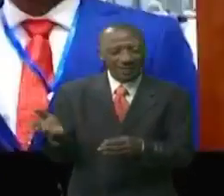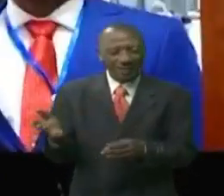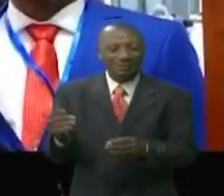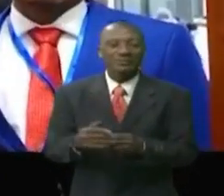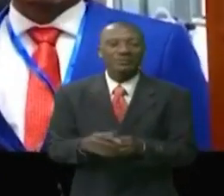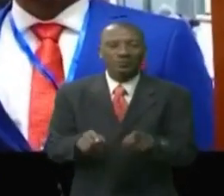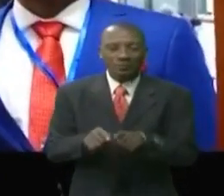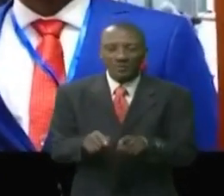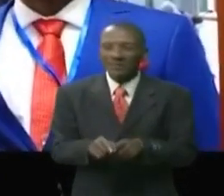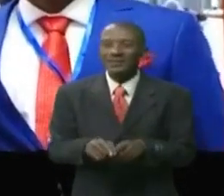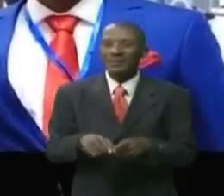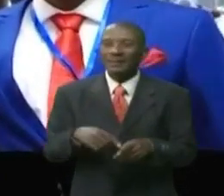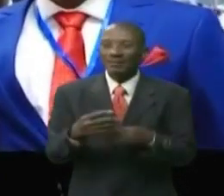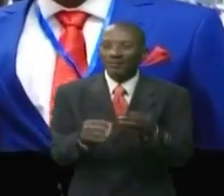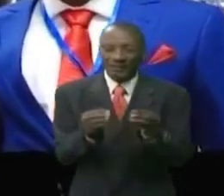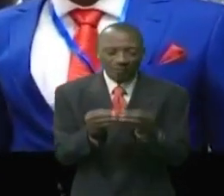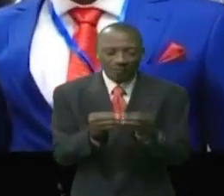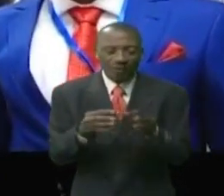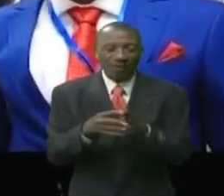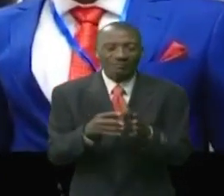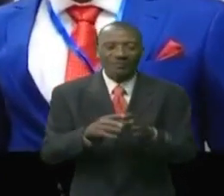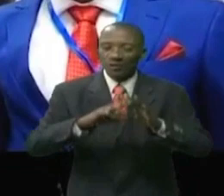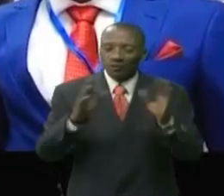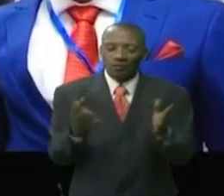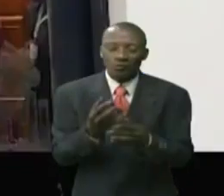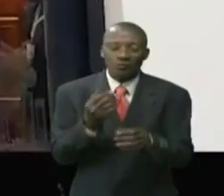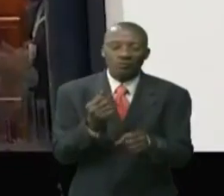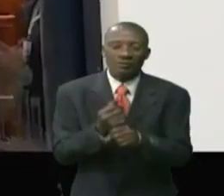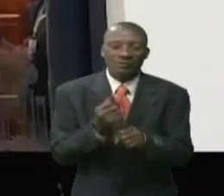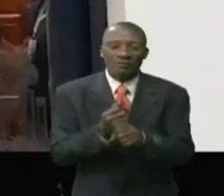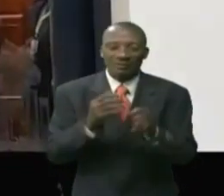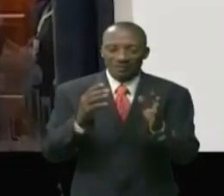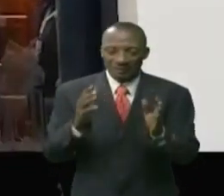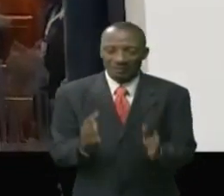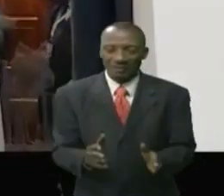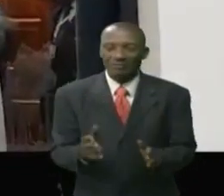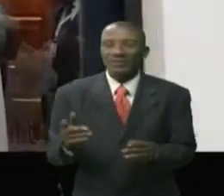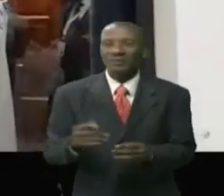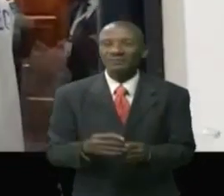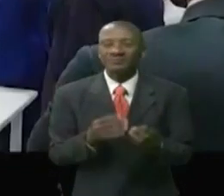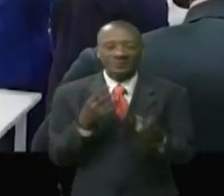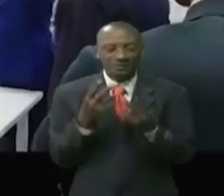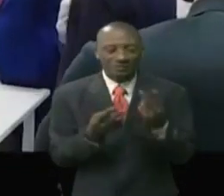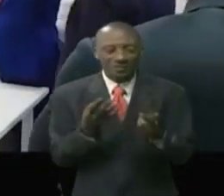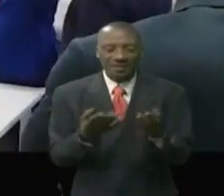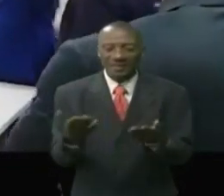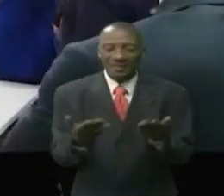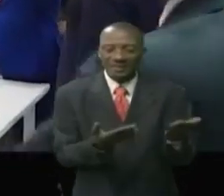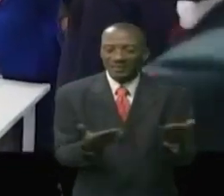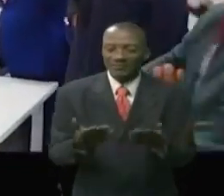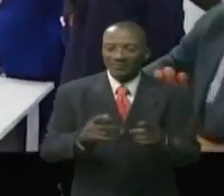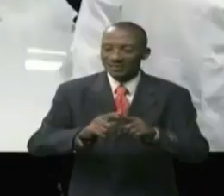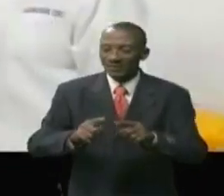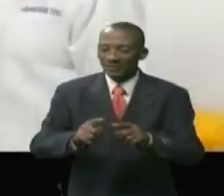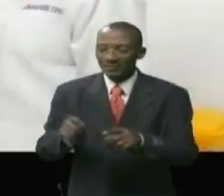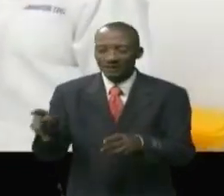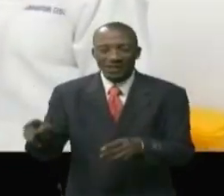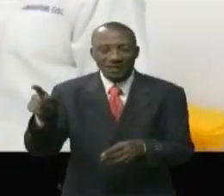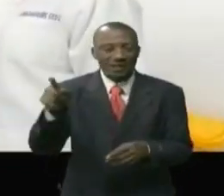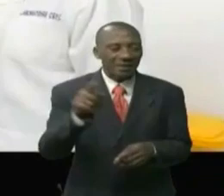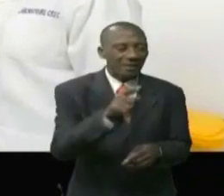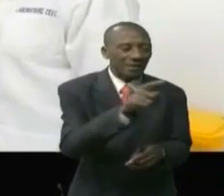Koui elle y était accompagné d'une forte délégation des différents services de son administration Antonette